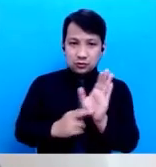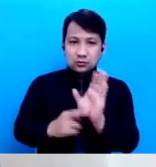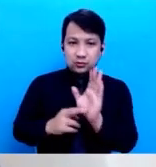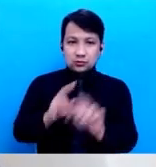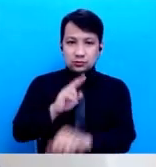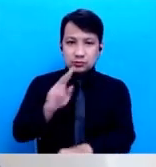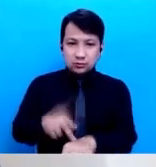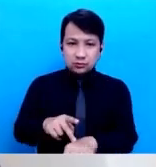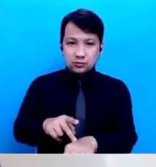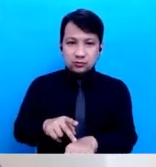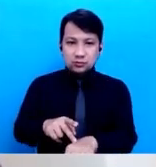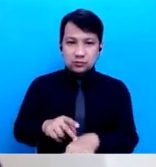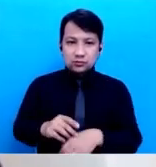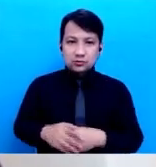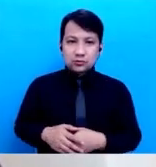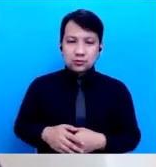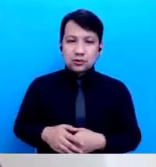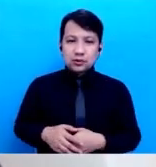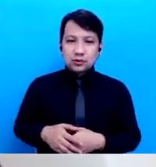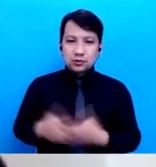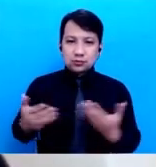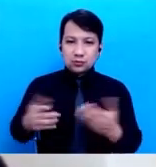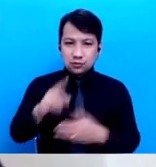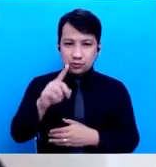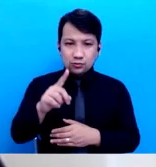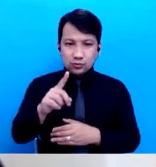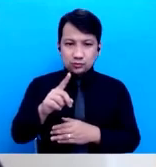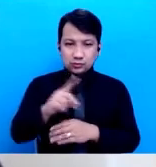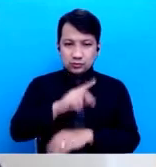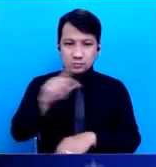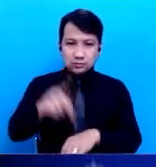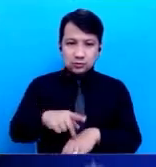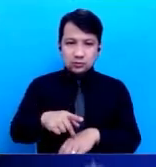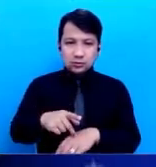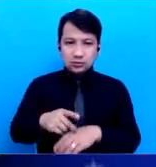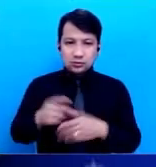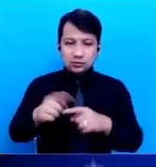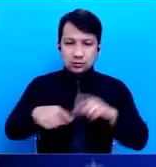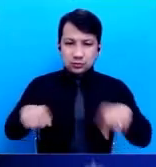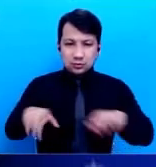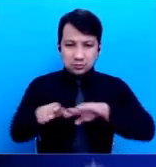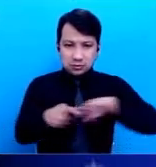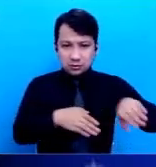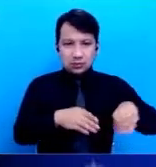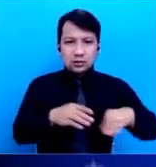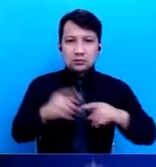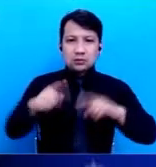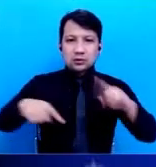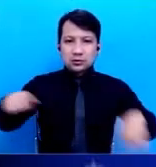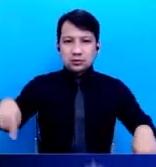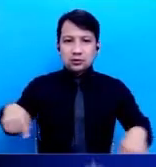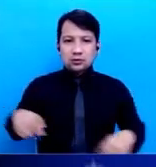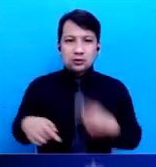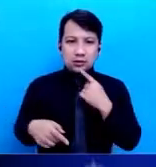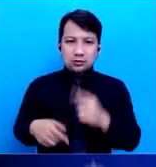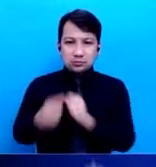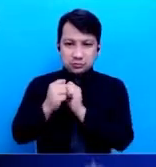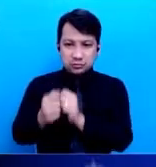we are one as a nation, and maybe we can put our differences and, you know, finally deal with the